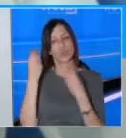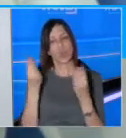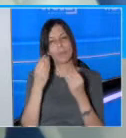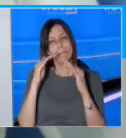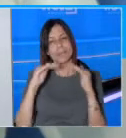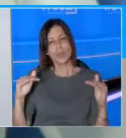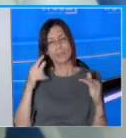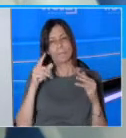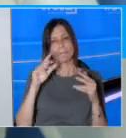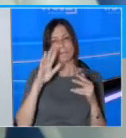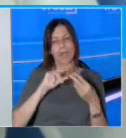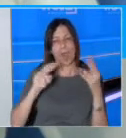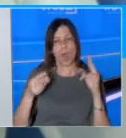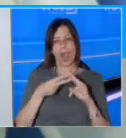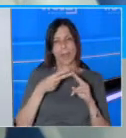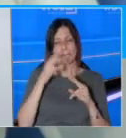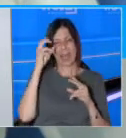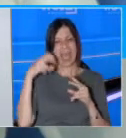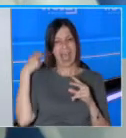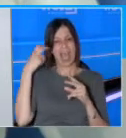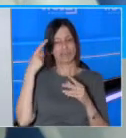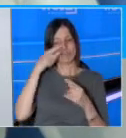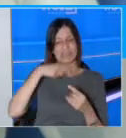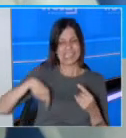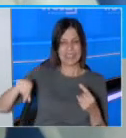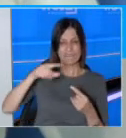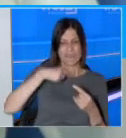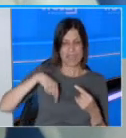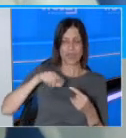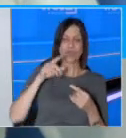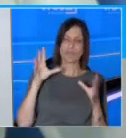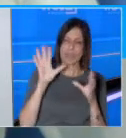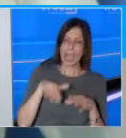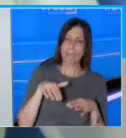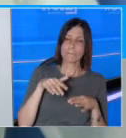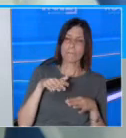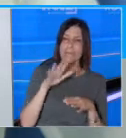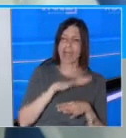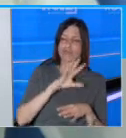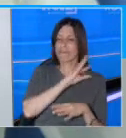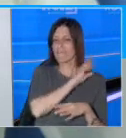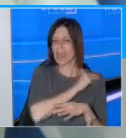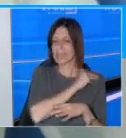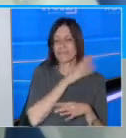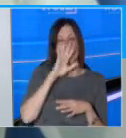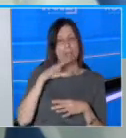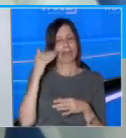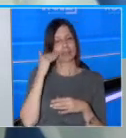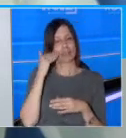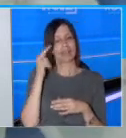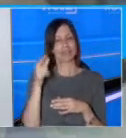הערבי שמסביבנו, והרשות הפלסטינית, יחד עם ארצות הברית וכוחות אחרים שיכולים